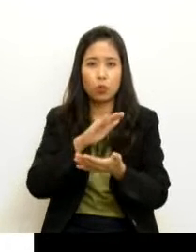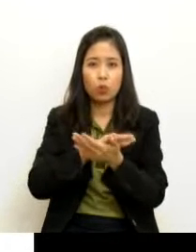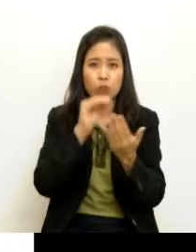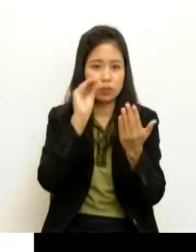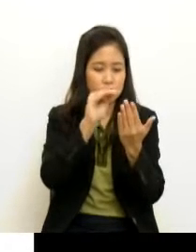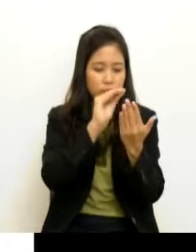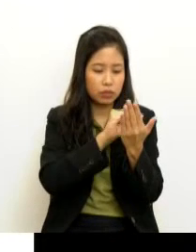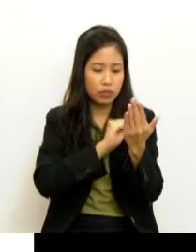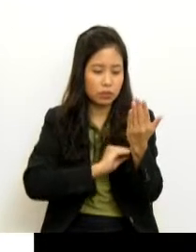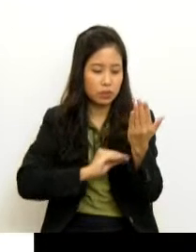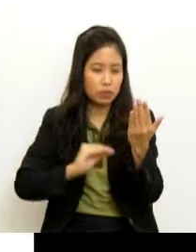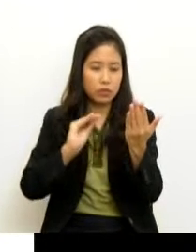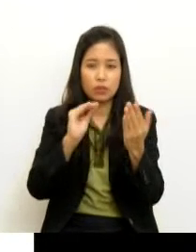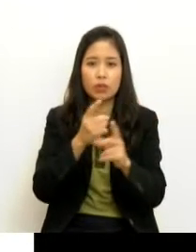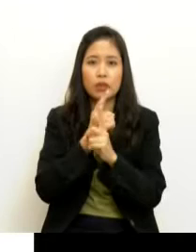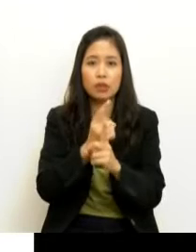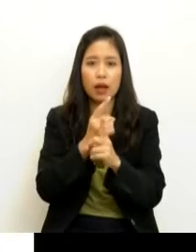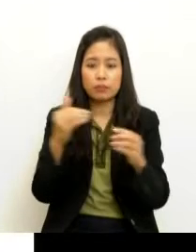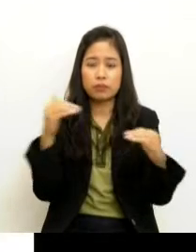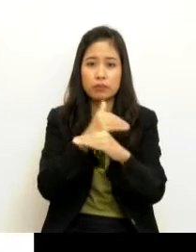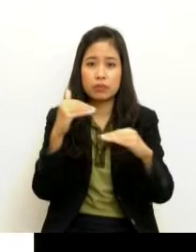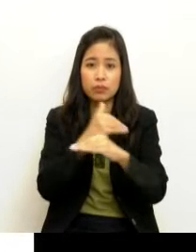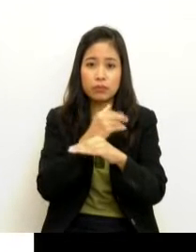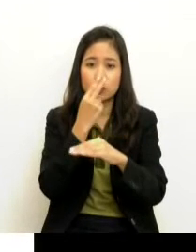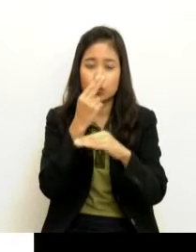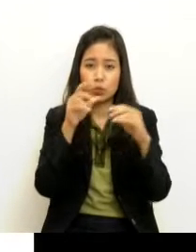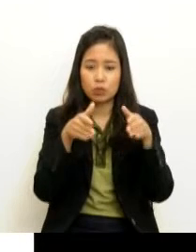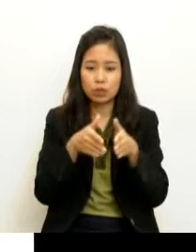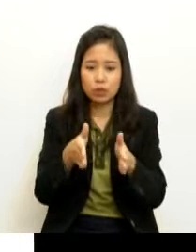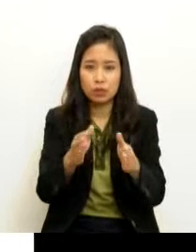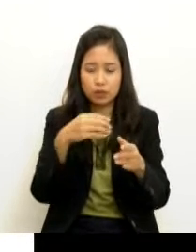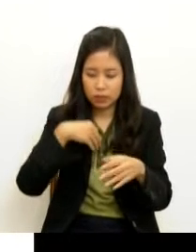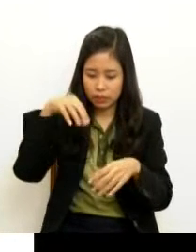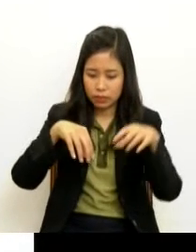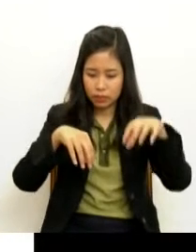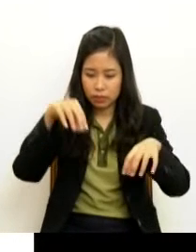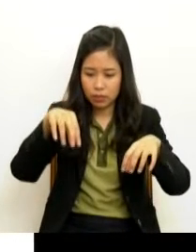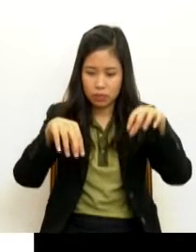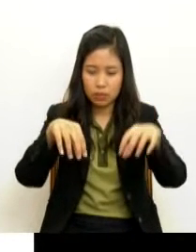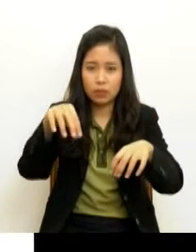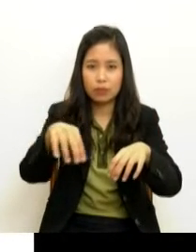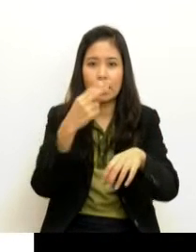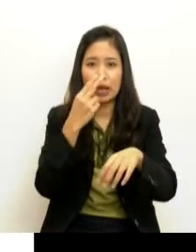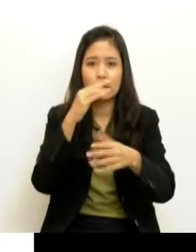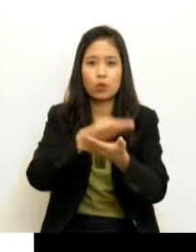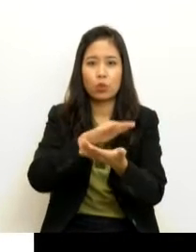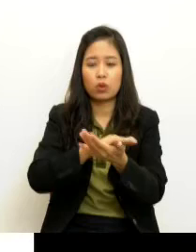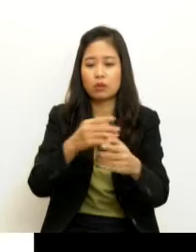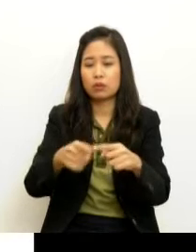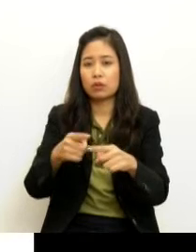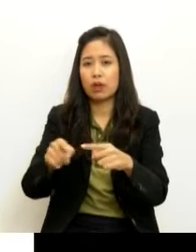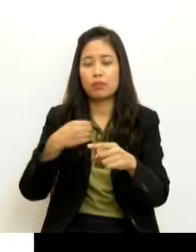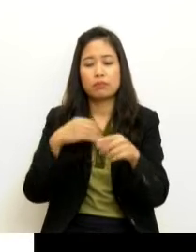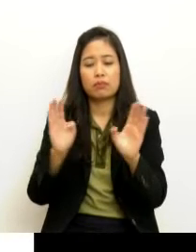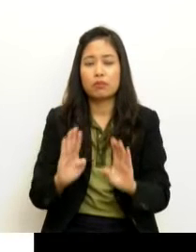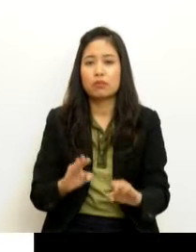างคมนาคมเนี่ยเราจะเห็นโรงเรียนต่างๆที่กระจายกันอยู่เนี่ยมีโรงเรียนขนาดเล็ก